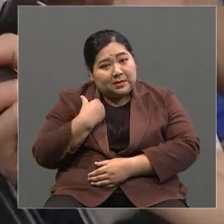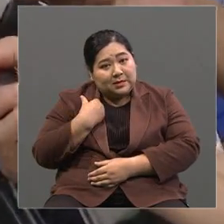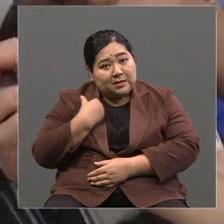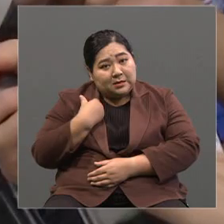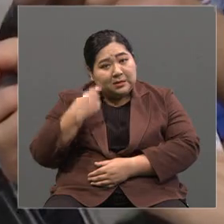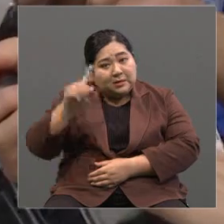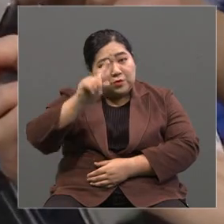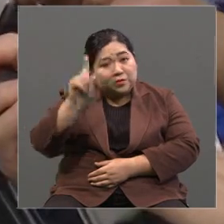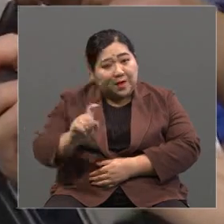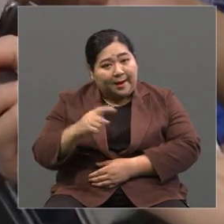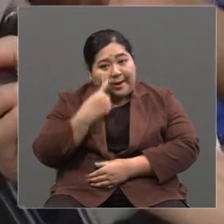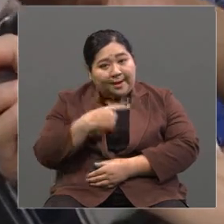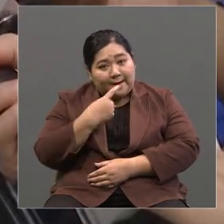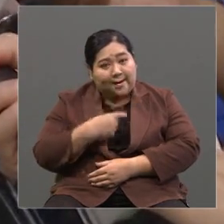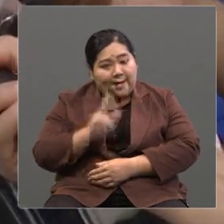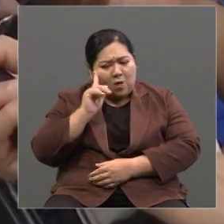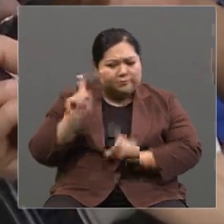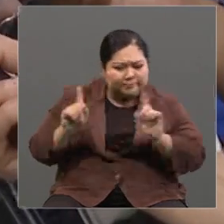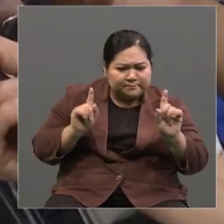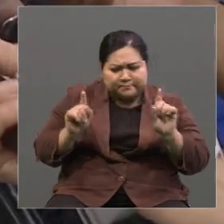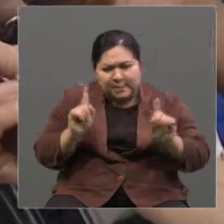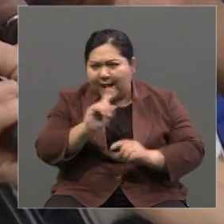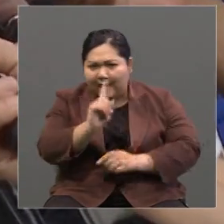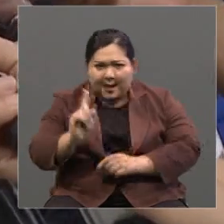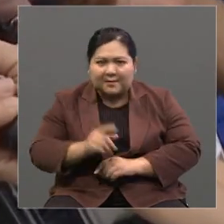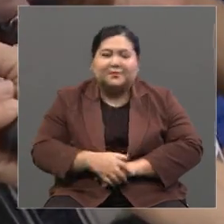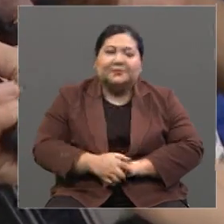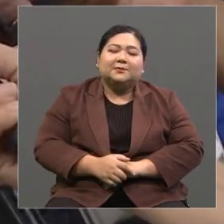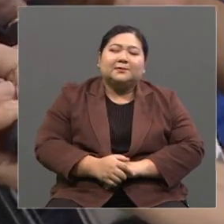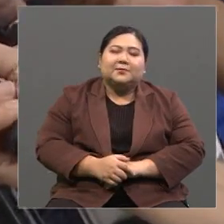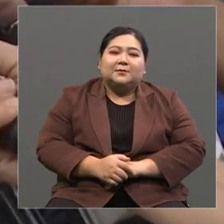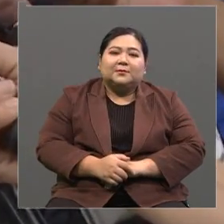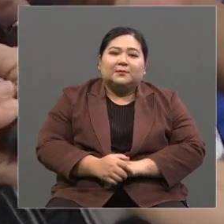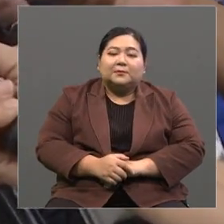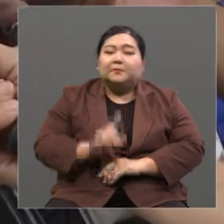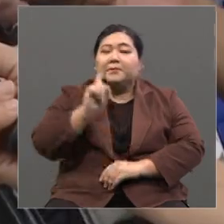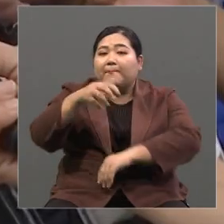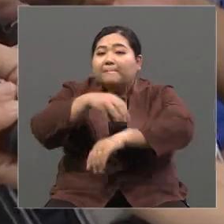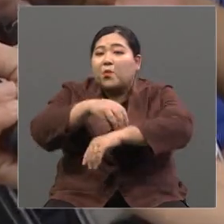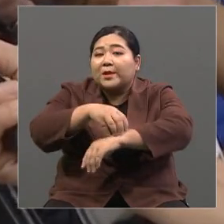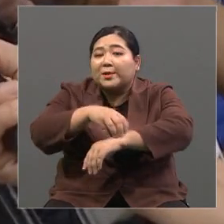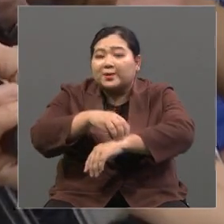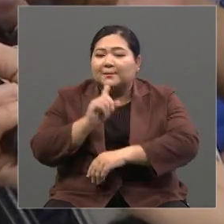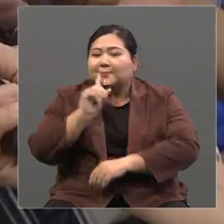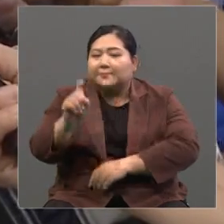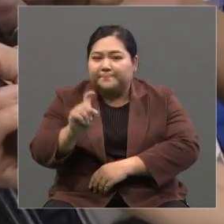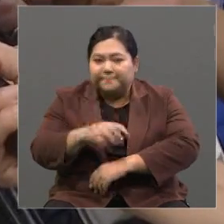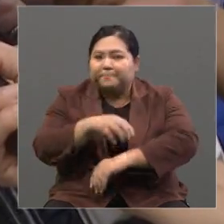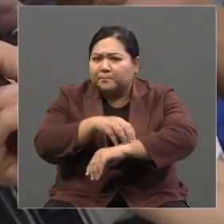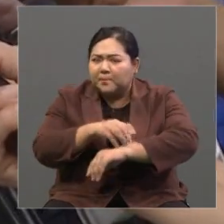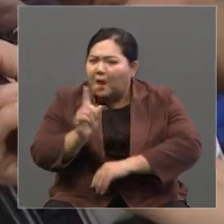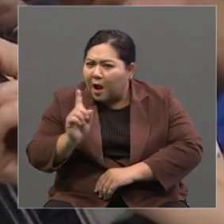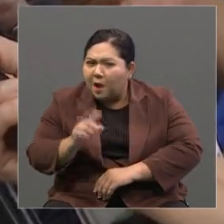แบบไหนเนี่ยนักข่าวพยายามตีความกันเหมือนกัน ใช่แต่พอผู้สื่อข่าวไปสอบถามพลเอกประวิตรน่ ะ คือเขาก็บอกอ่ะพลเอกประวิตรก็บอกว่